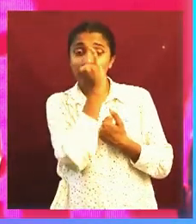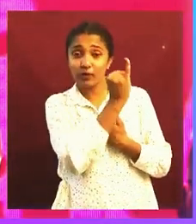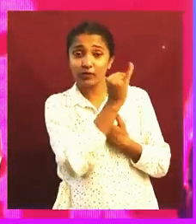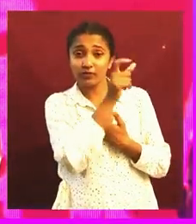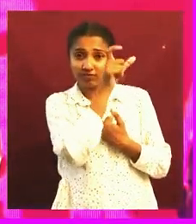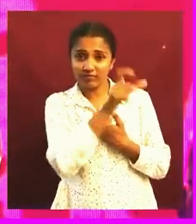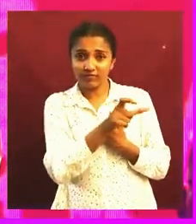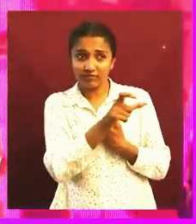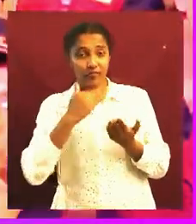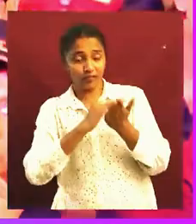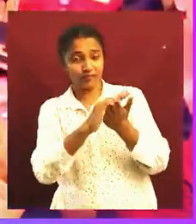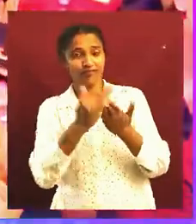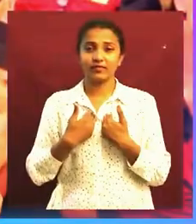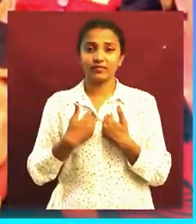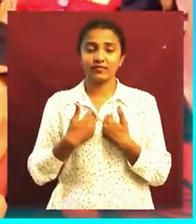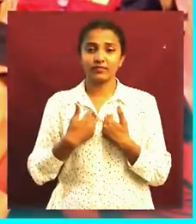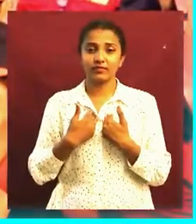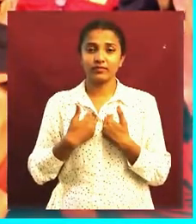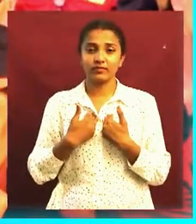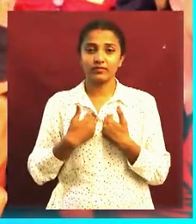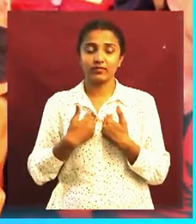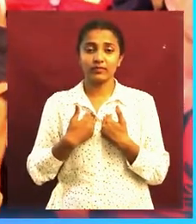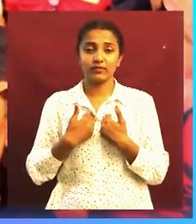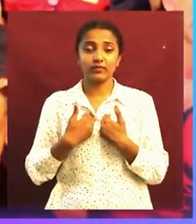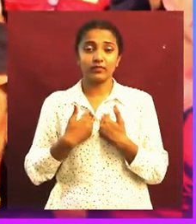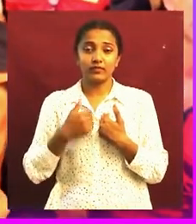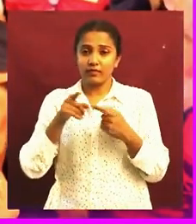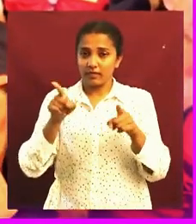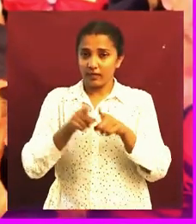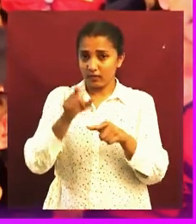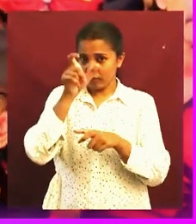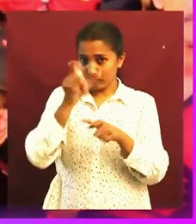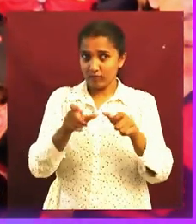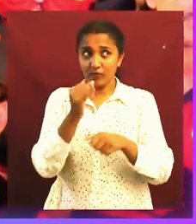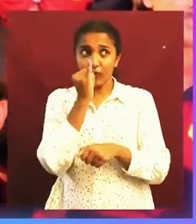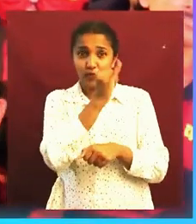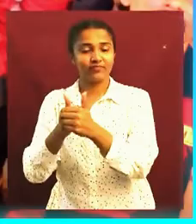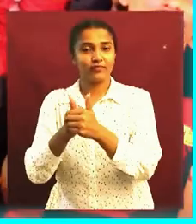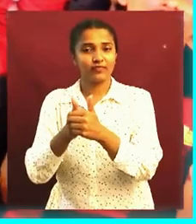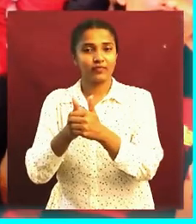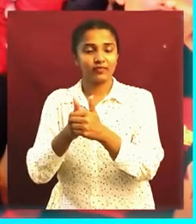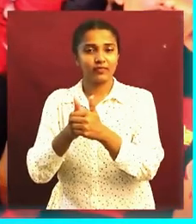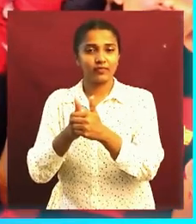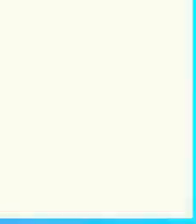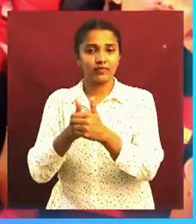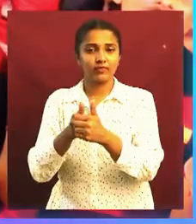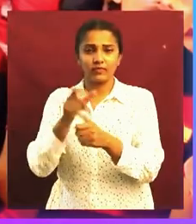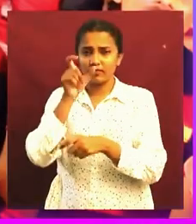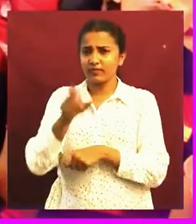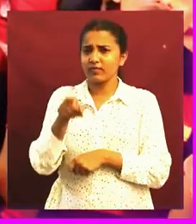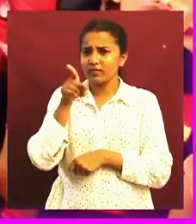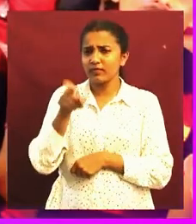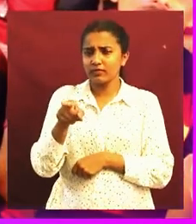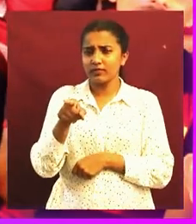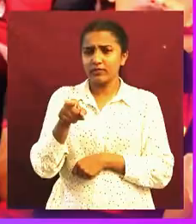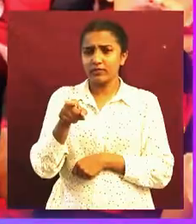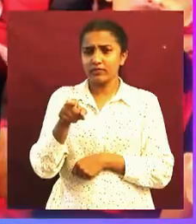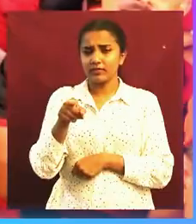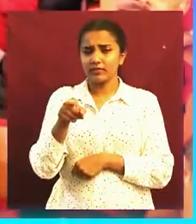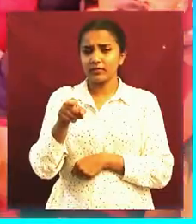சதுரங்கே சதுரன் நபி நித ஜனதாவகே சதுரன் ஏகுள்ளு ஏகுள்ளங்கே சதுரன் நபி ஏகுள்ளு ஜனதாவகே